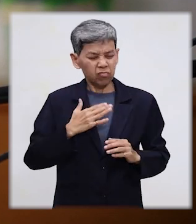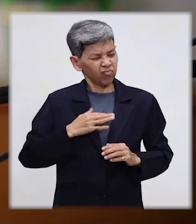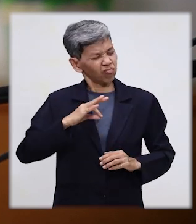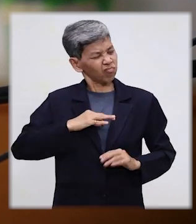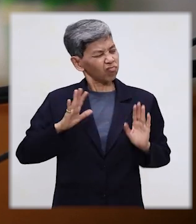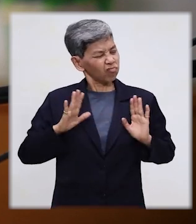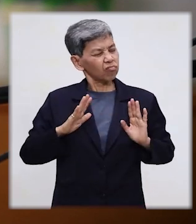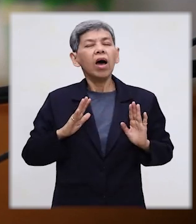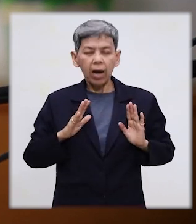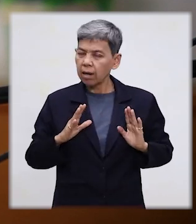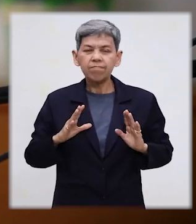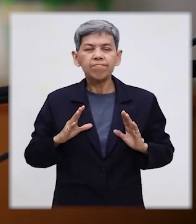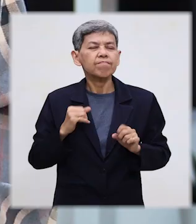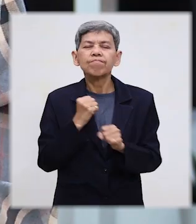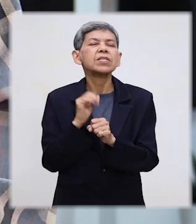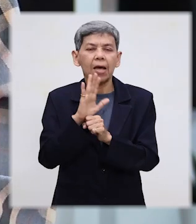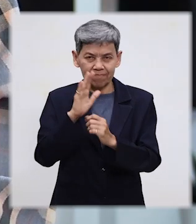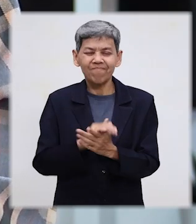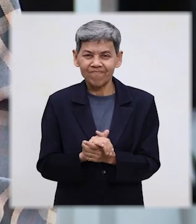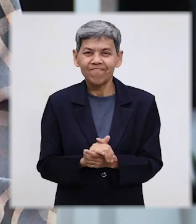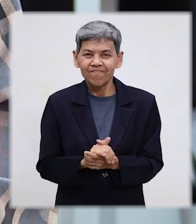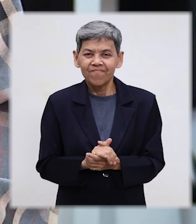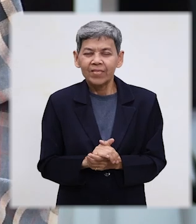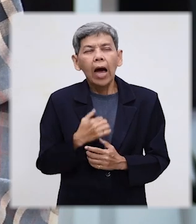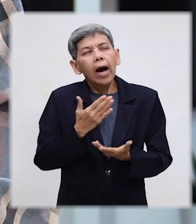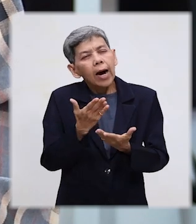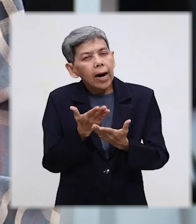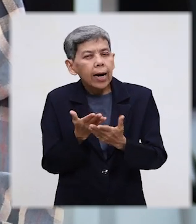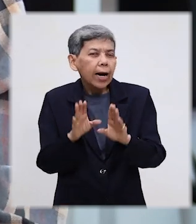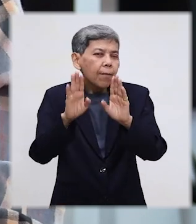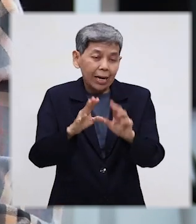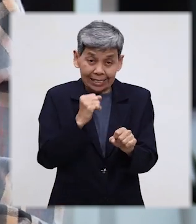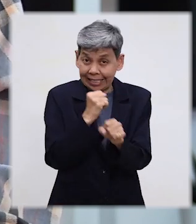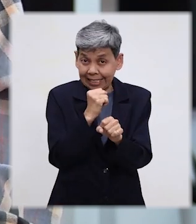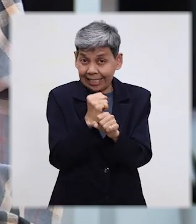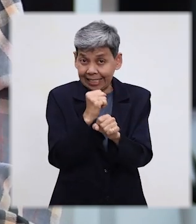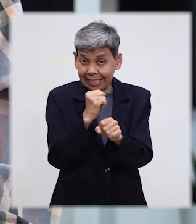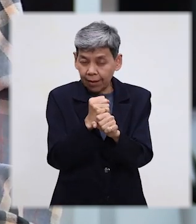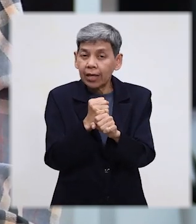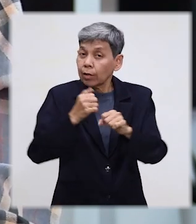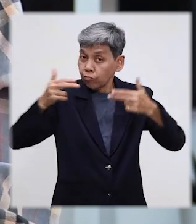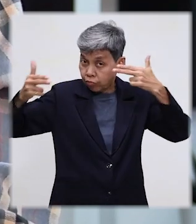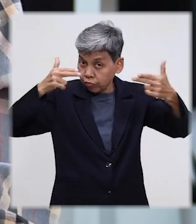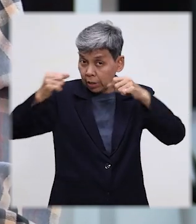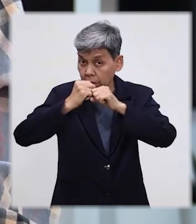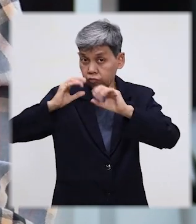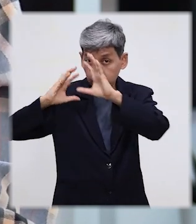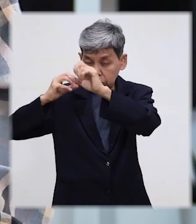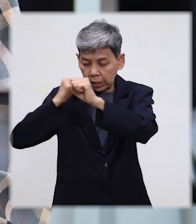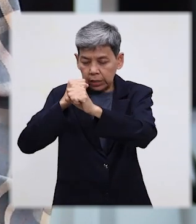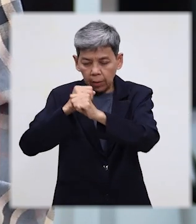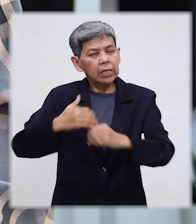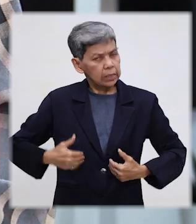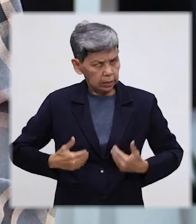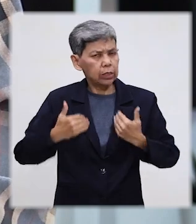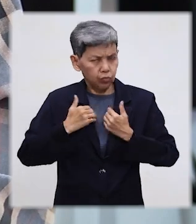ราจริงๆอะไรเงี้ยครับ เพราะฉะนั้นเรียกว่างานการทำหนังเนี่ยเป็นส่วนหนึ่งของ